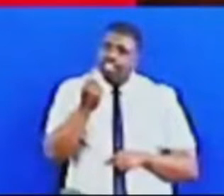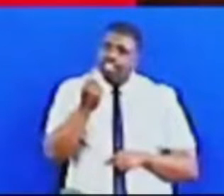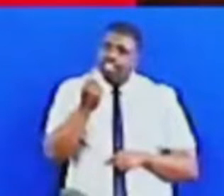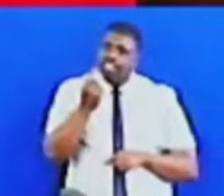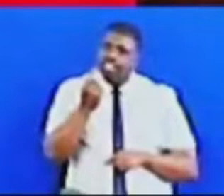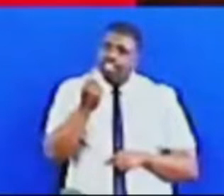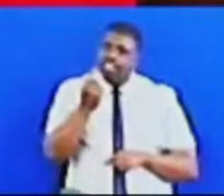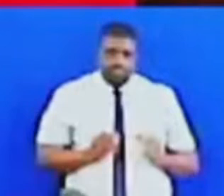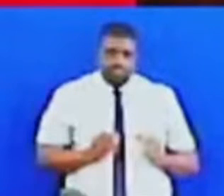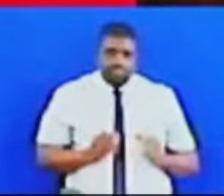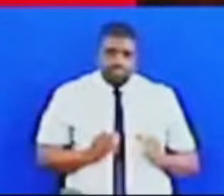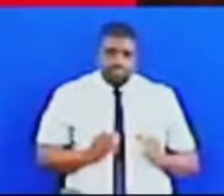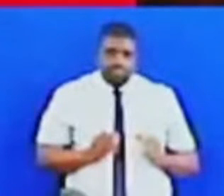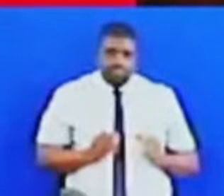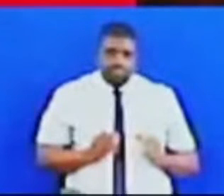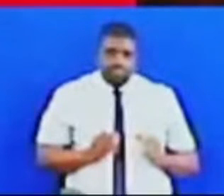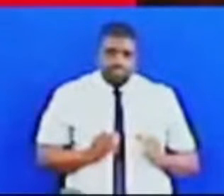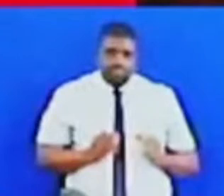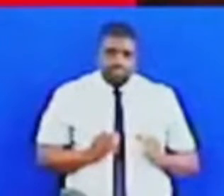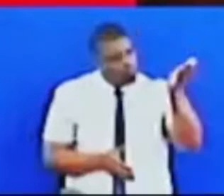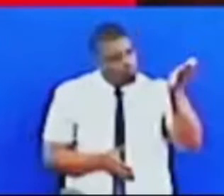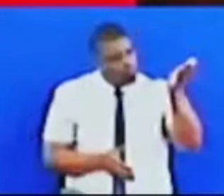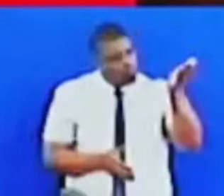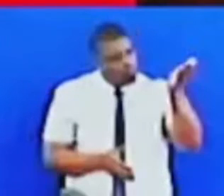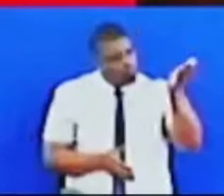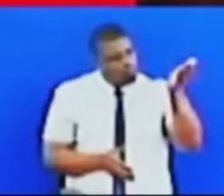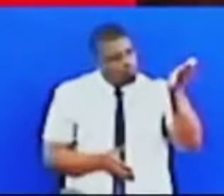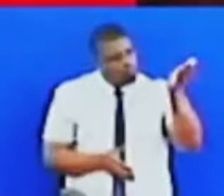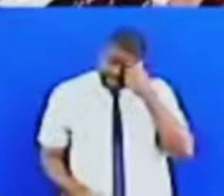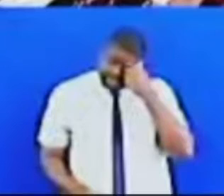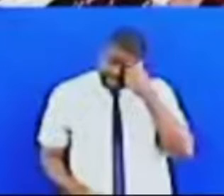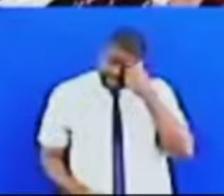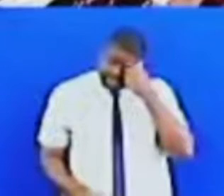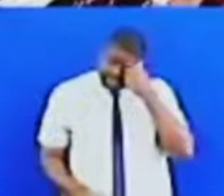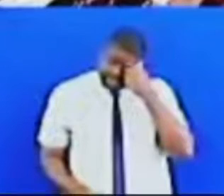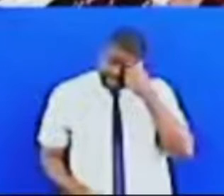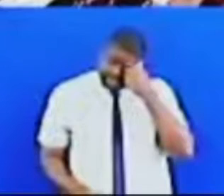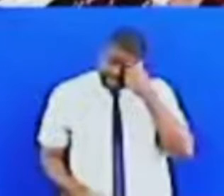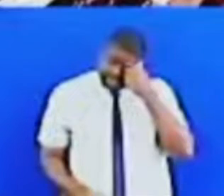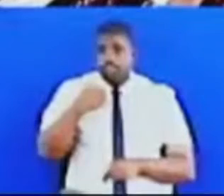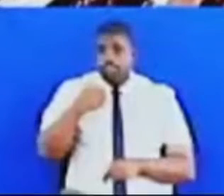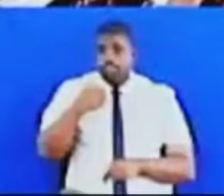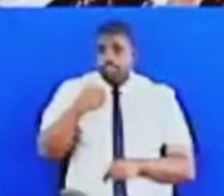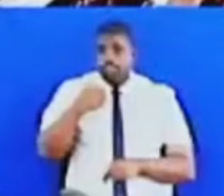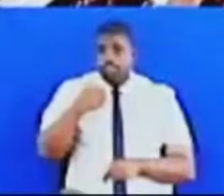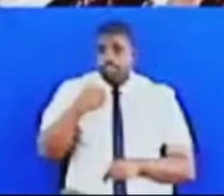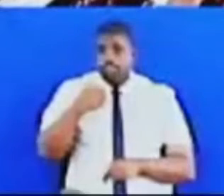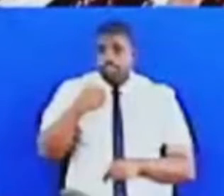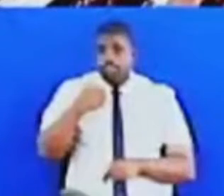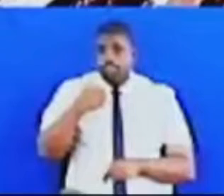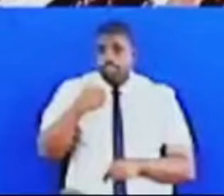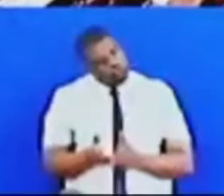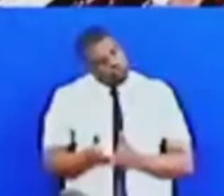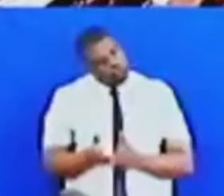ya kutokwenda kuhangaika barabarani huko kuombaomba. Niombe serikali,